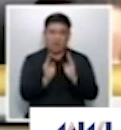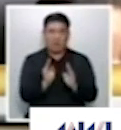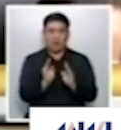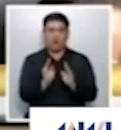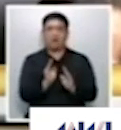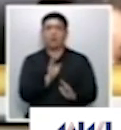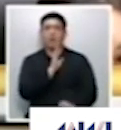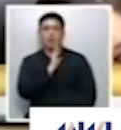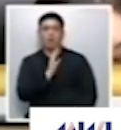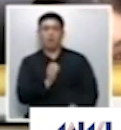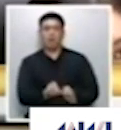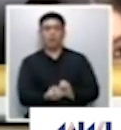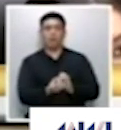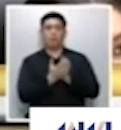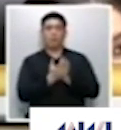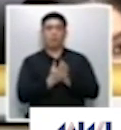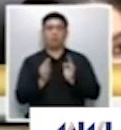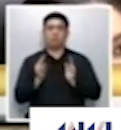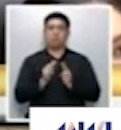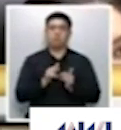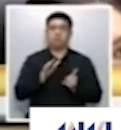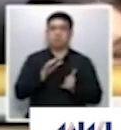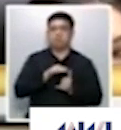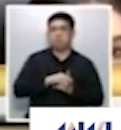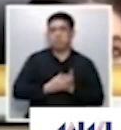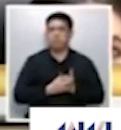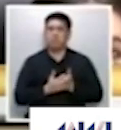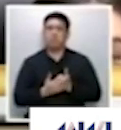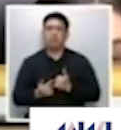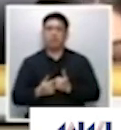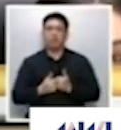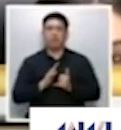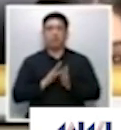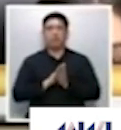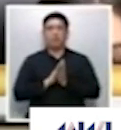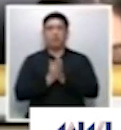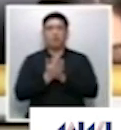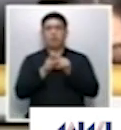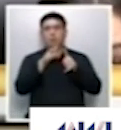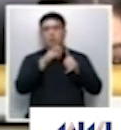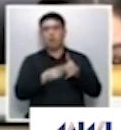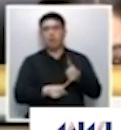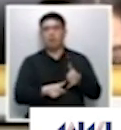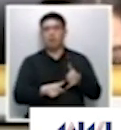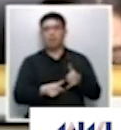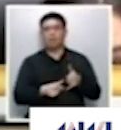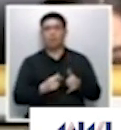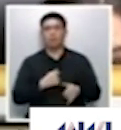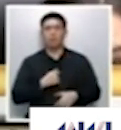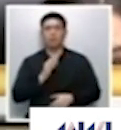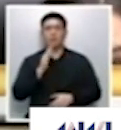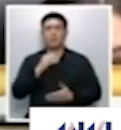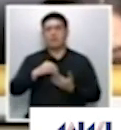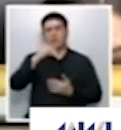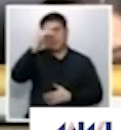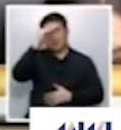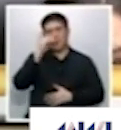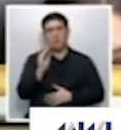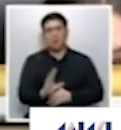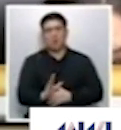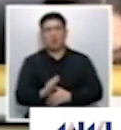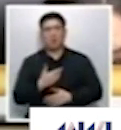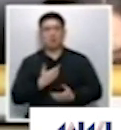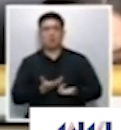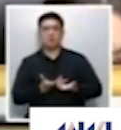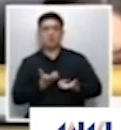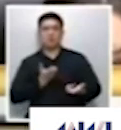ติกรรมเปลี่ยนก็จะทำให้เสียอนาคตไม่ไปโรงเรียนขาดโรงเรียนแยกจากเพื่อน